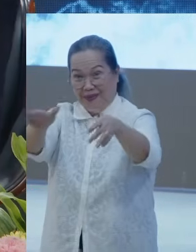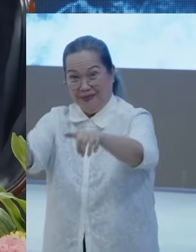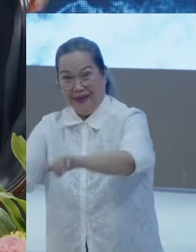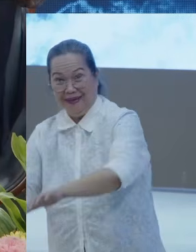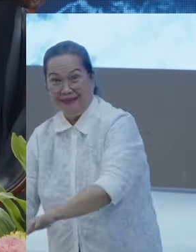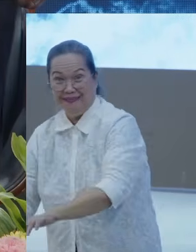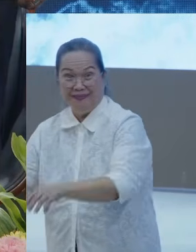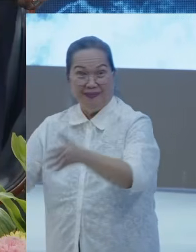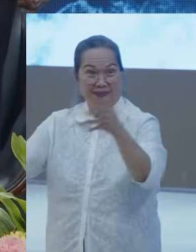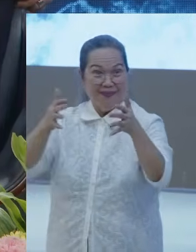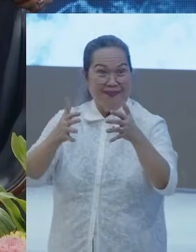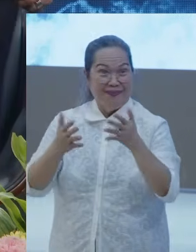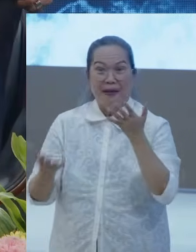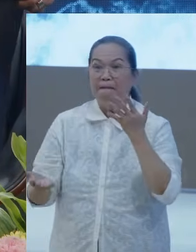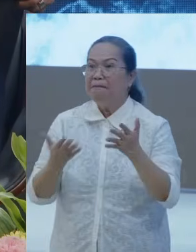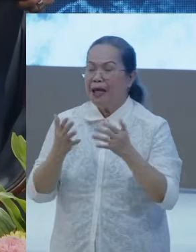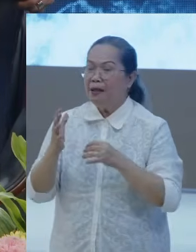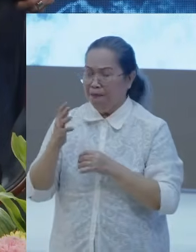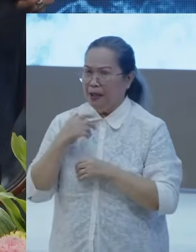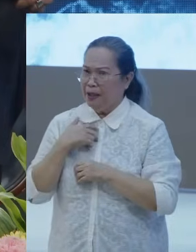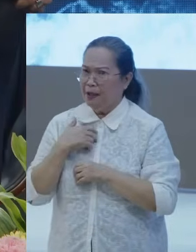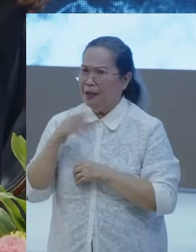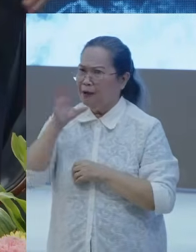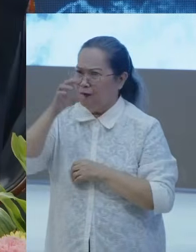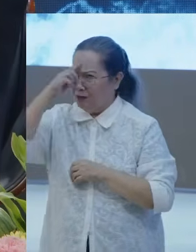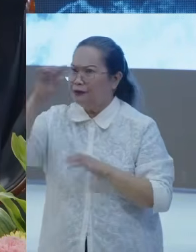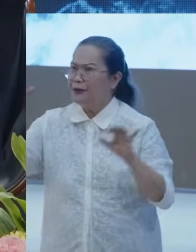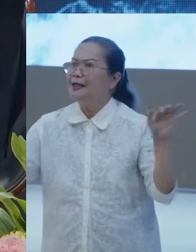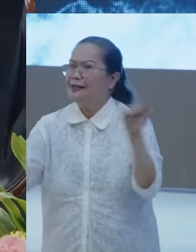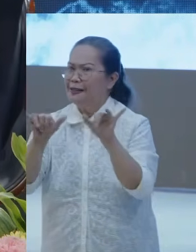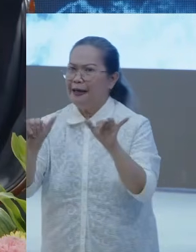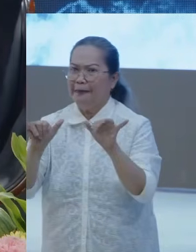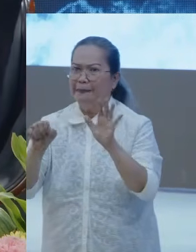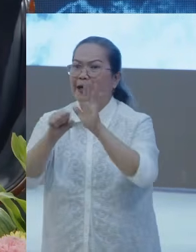Siguro hinahanap nila yung ganong klaseng sign.